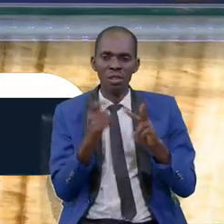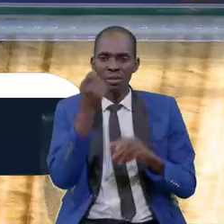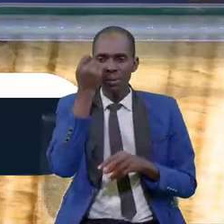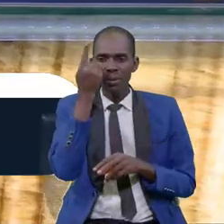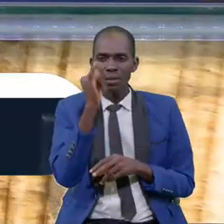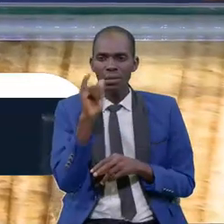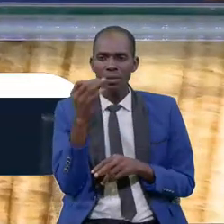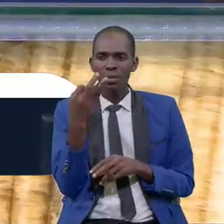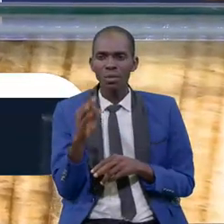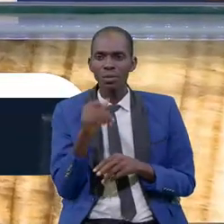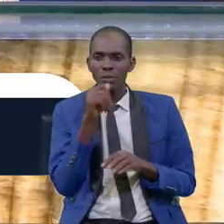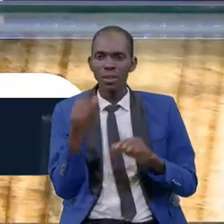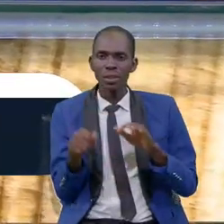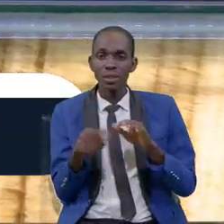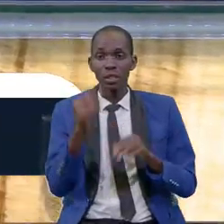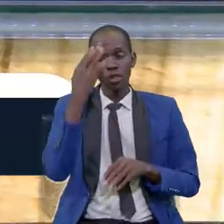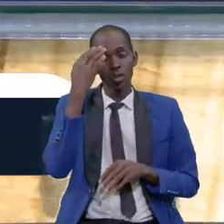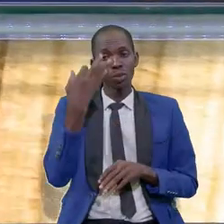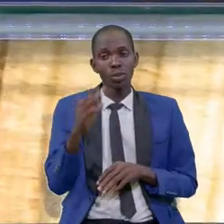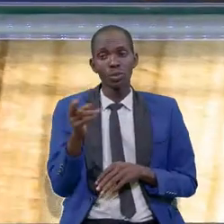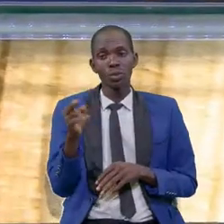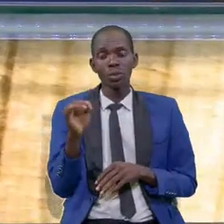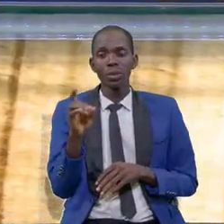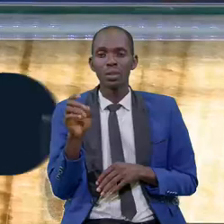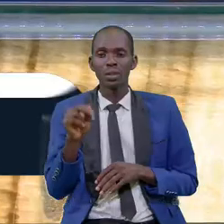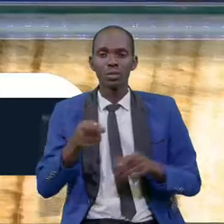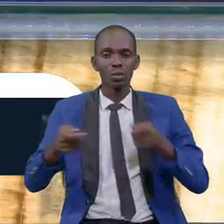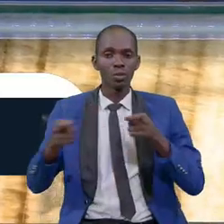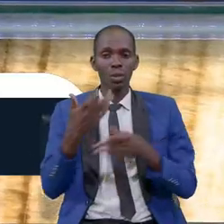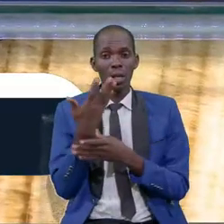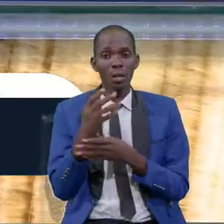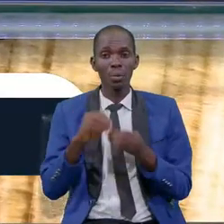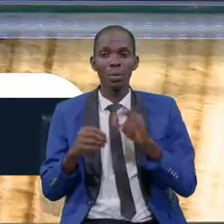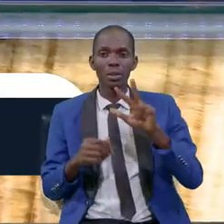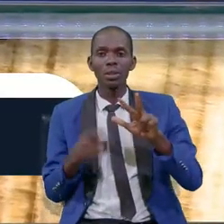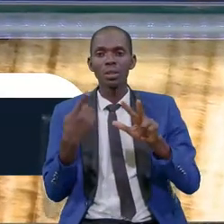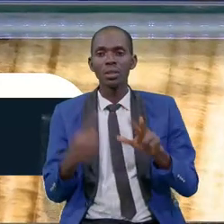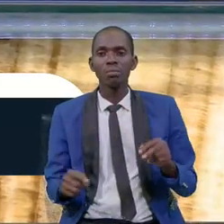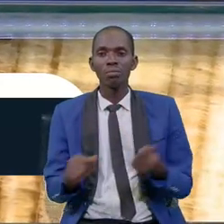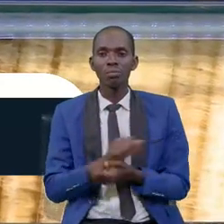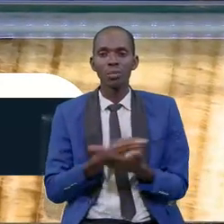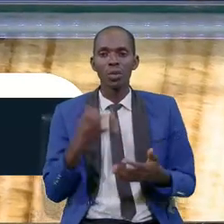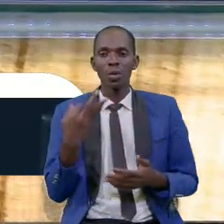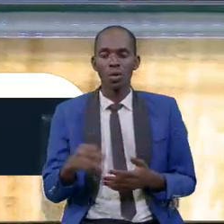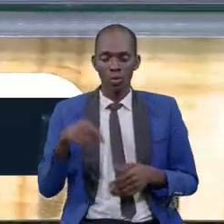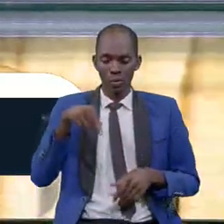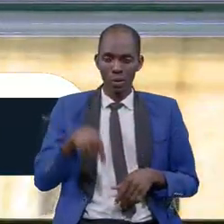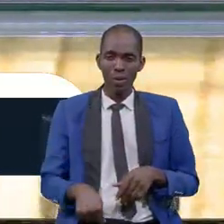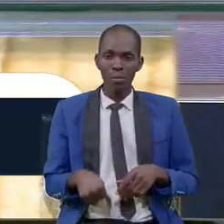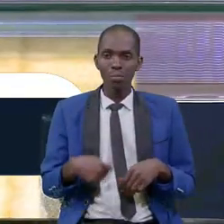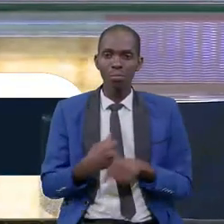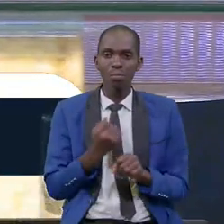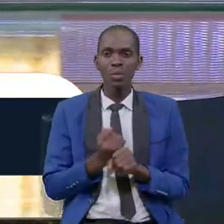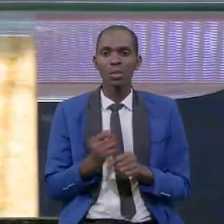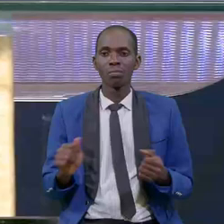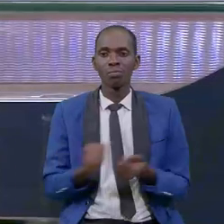discernement des mains qui contrôlent en cachette. 2. La damnation des cœurs condamnés et diaboliques. Voilà